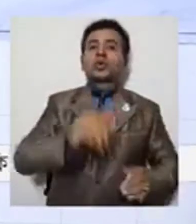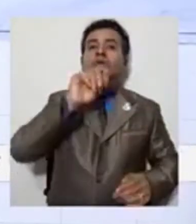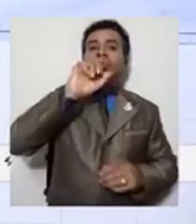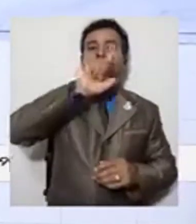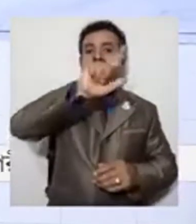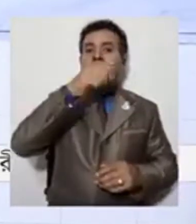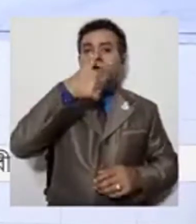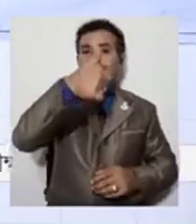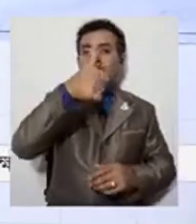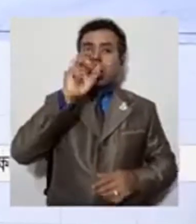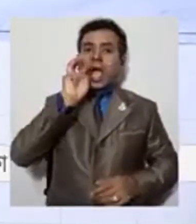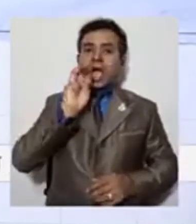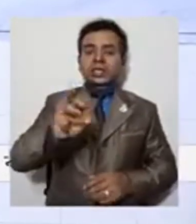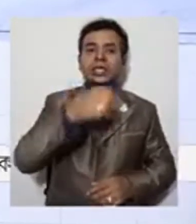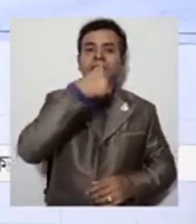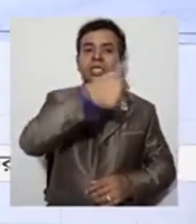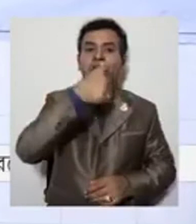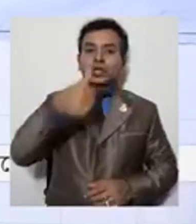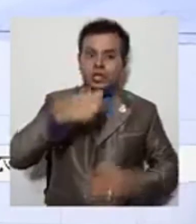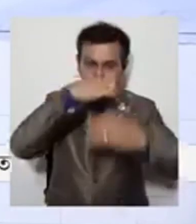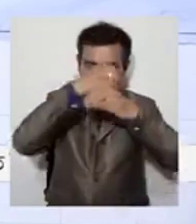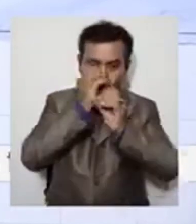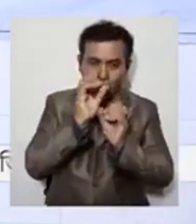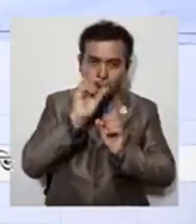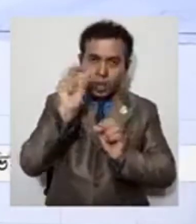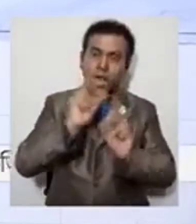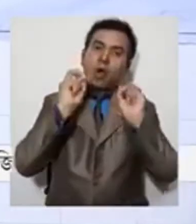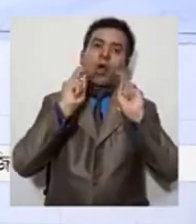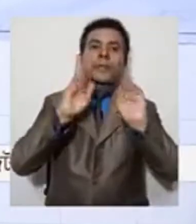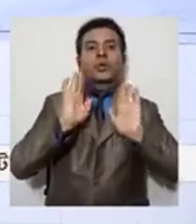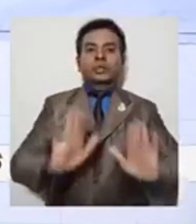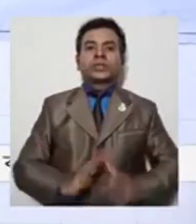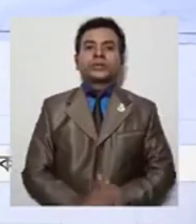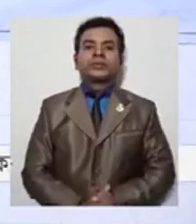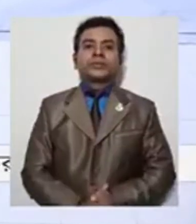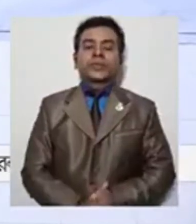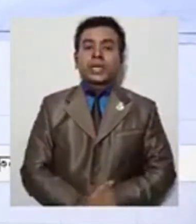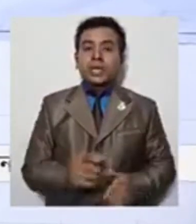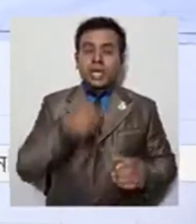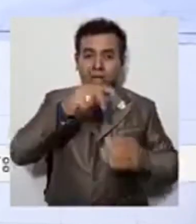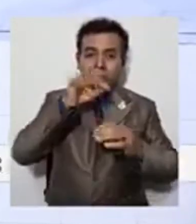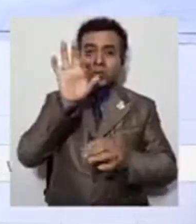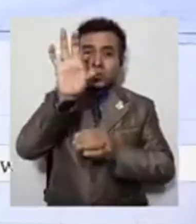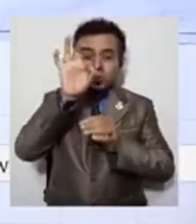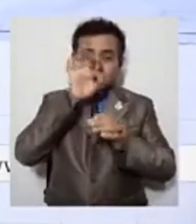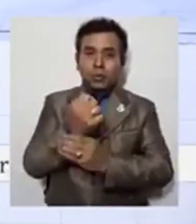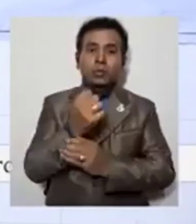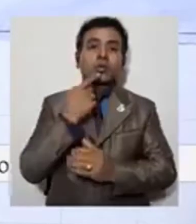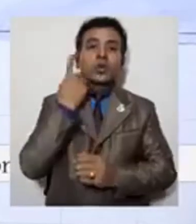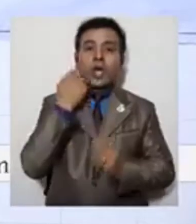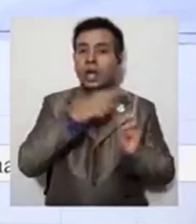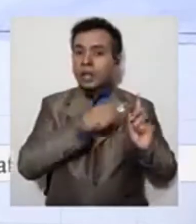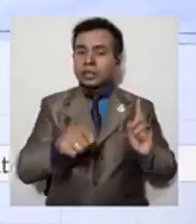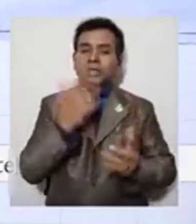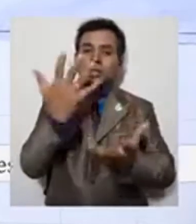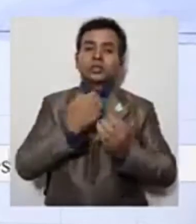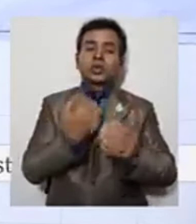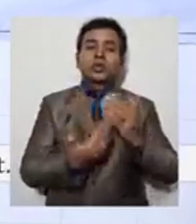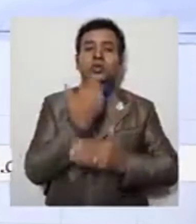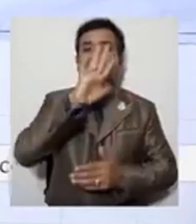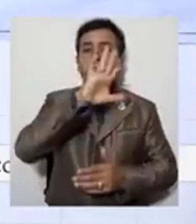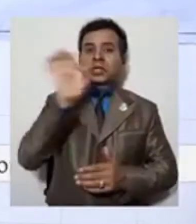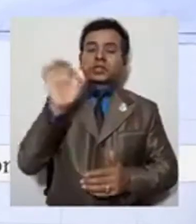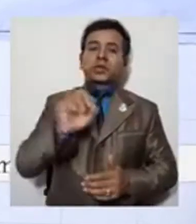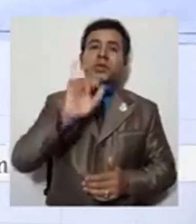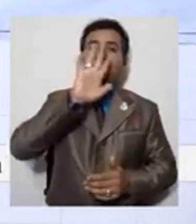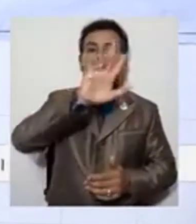5827টি এবং আমাদের এ পর্যন্ত নমুনা পরীক্ষা হয়েছে 76066টি এই নমুনা পরীক্ষার